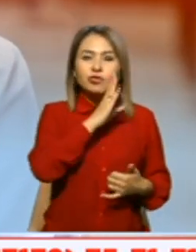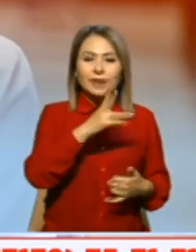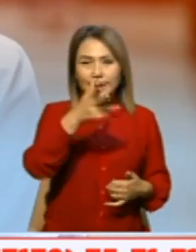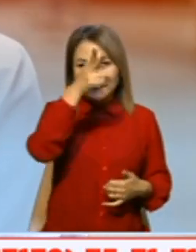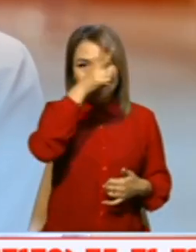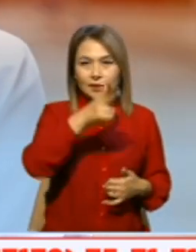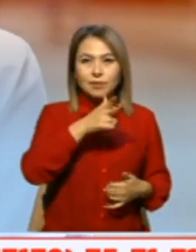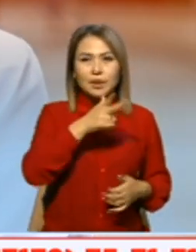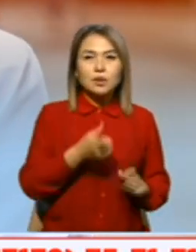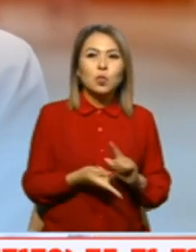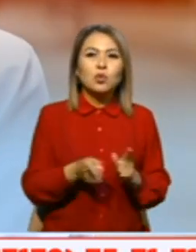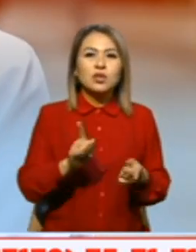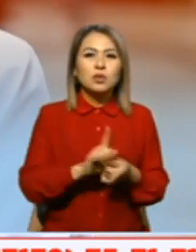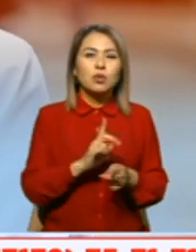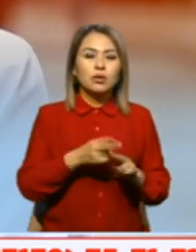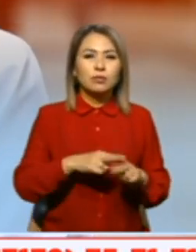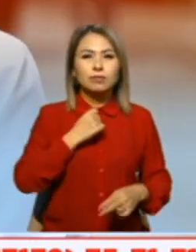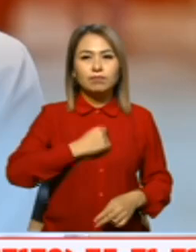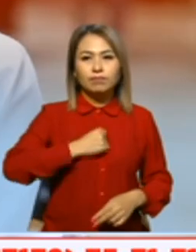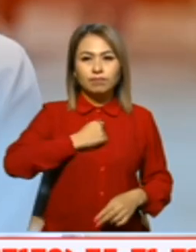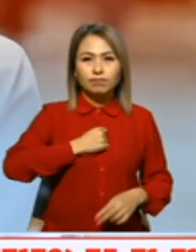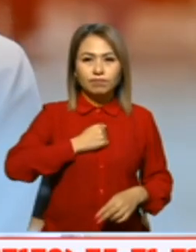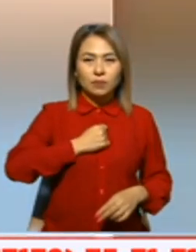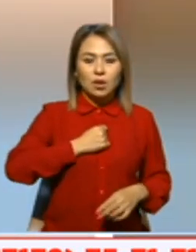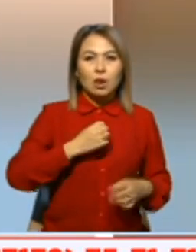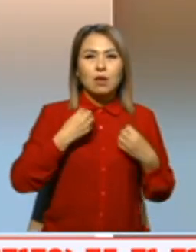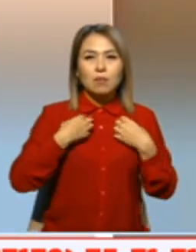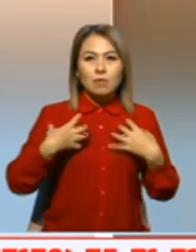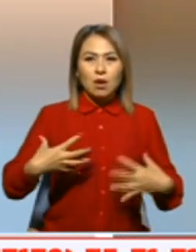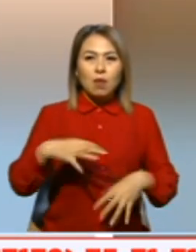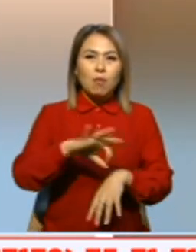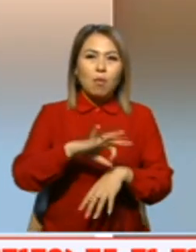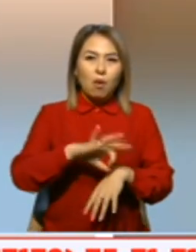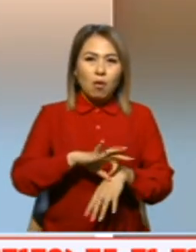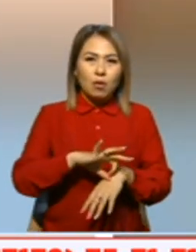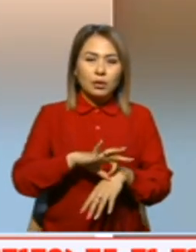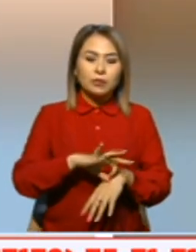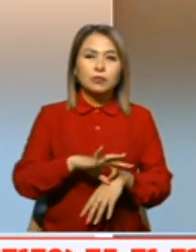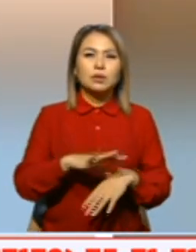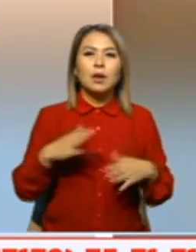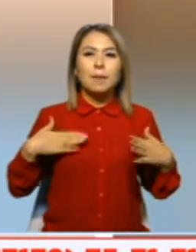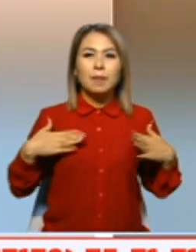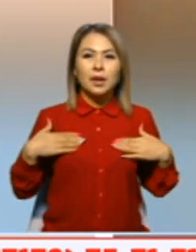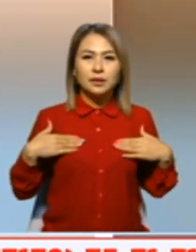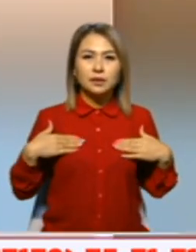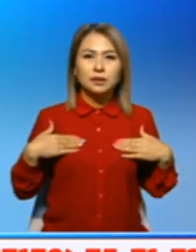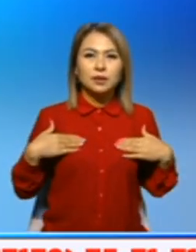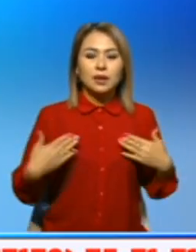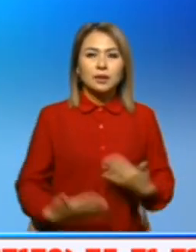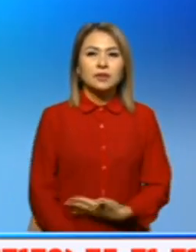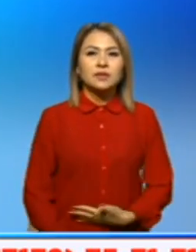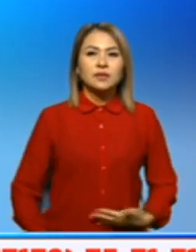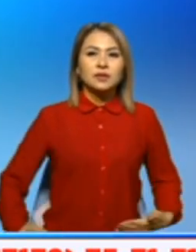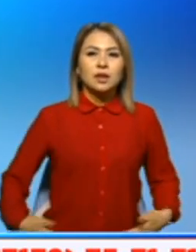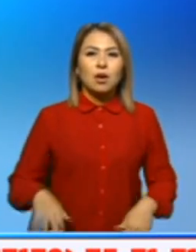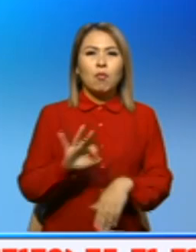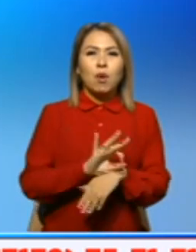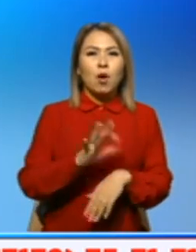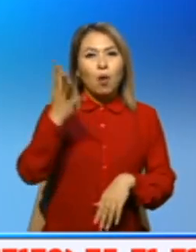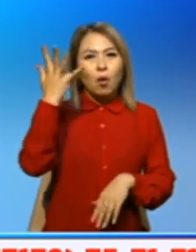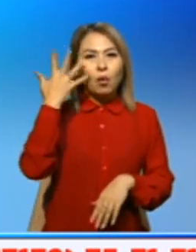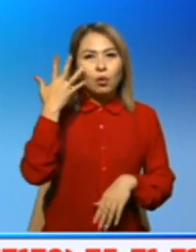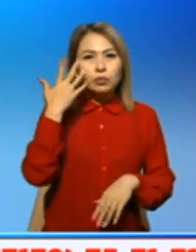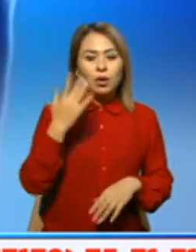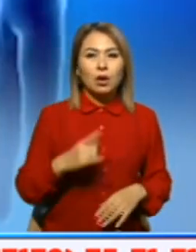болатын өзгерістер бұл жүрек айну, көкірек ісіну, іштің төменгі жағында ауырсыну. Өйткені жатыр кішкене